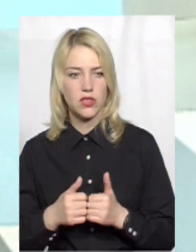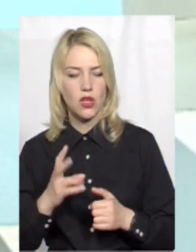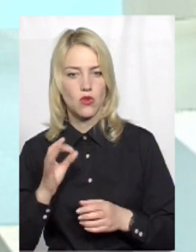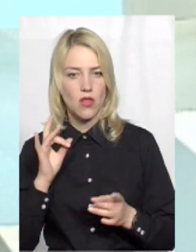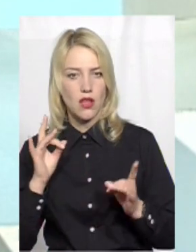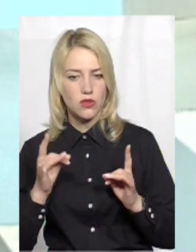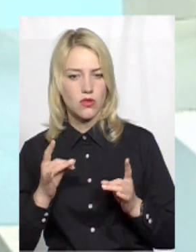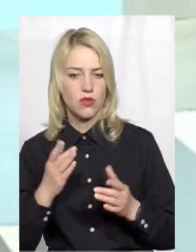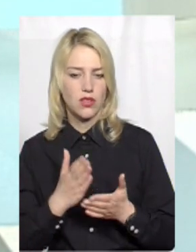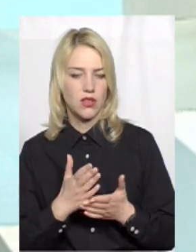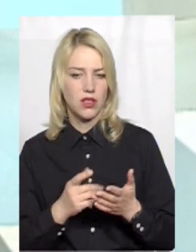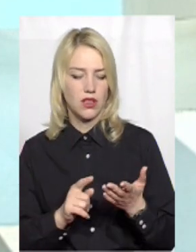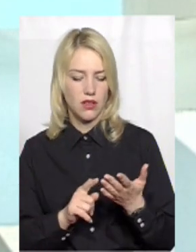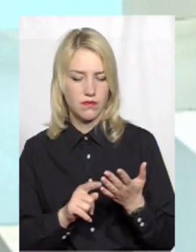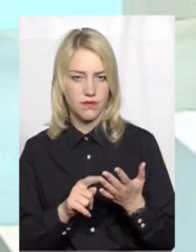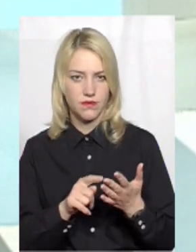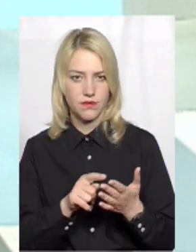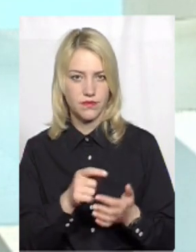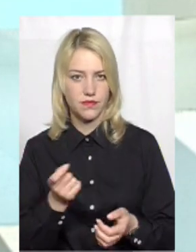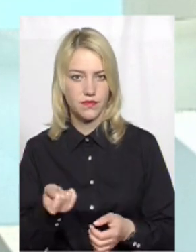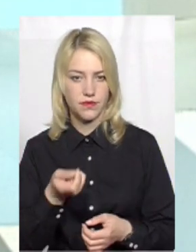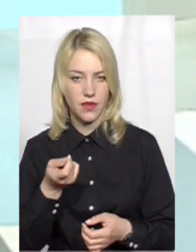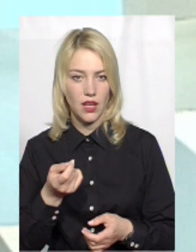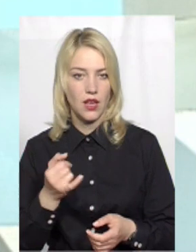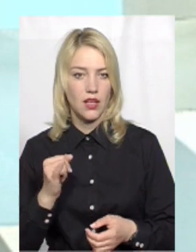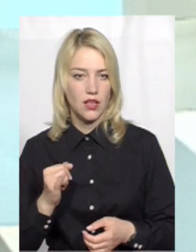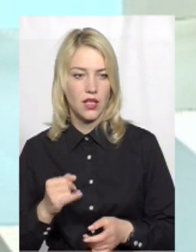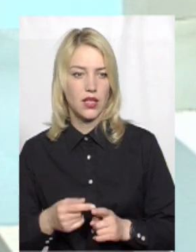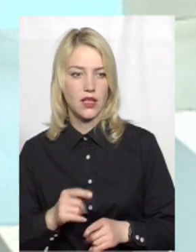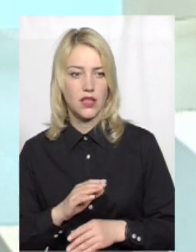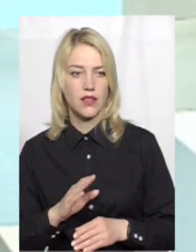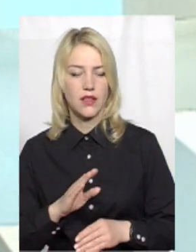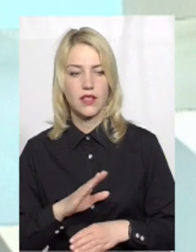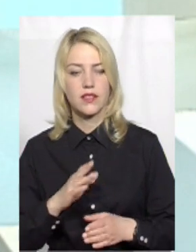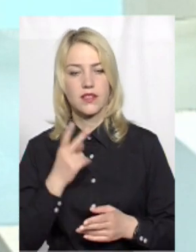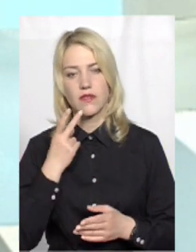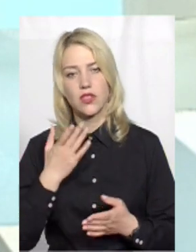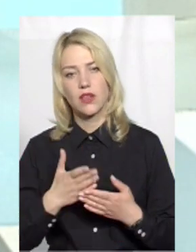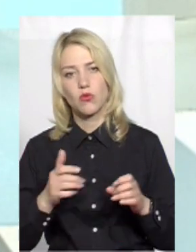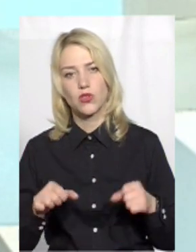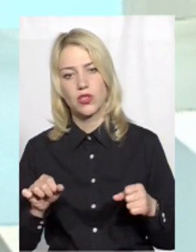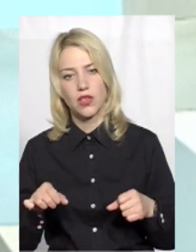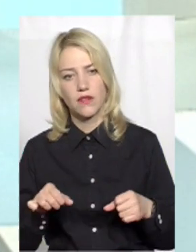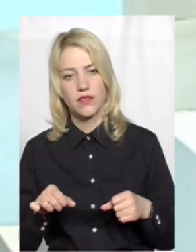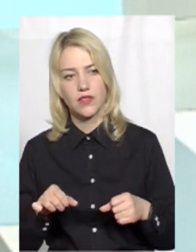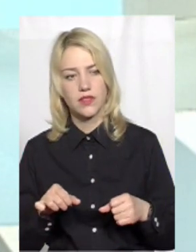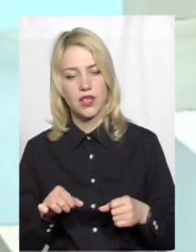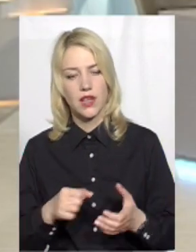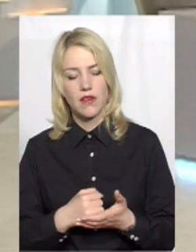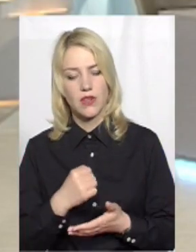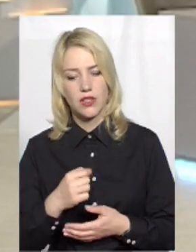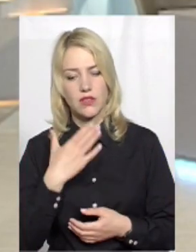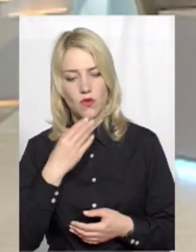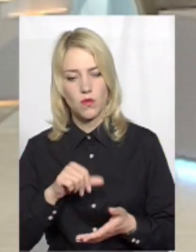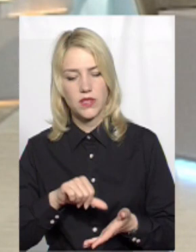їх можна перелічити на пальцях рук, і не завжди є можливість делегувати свого